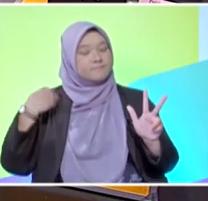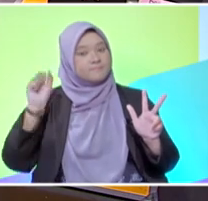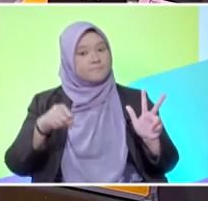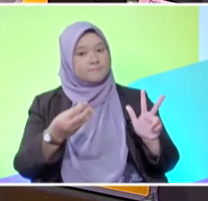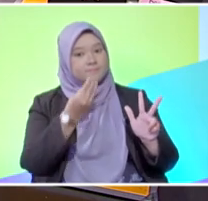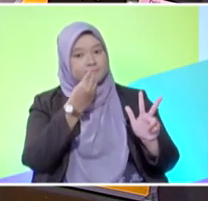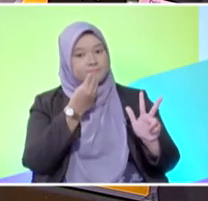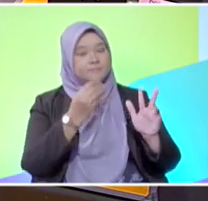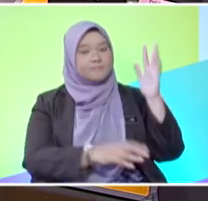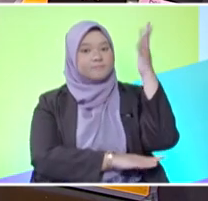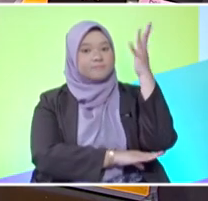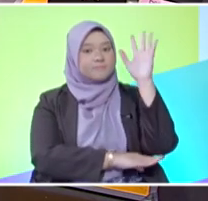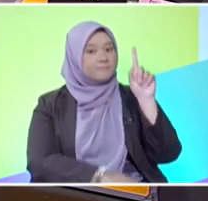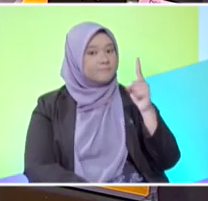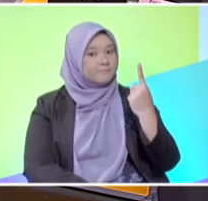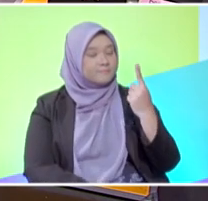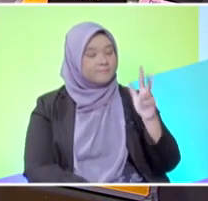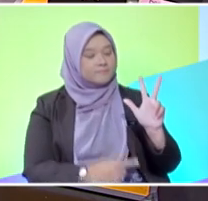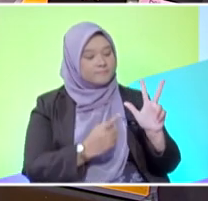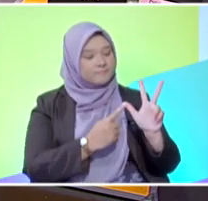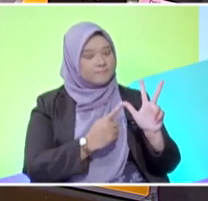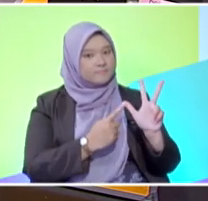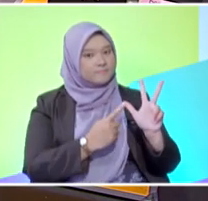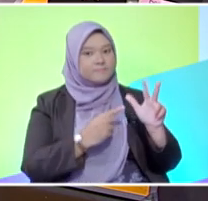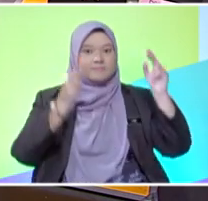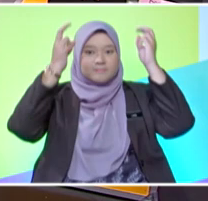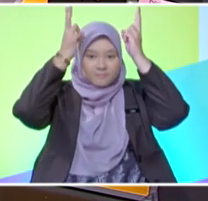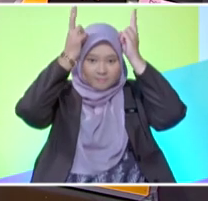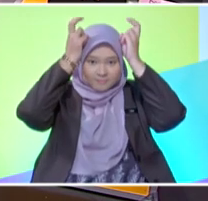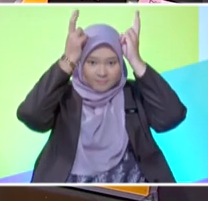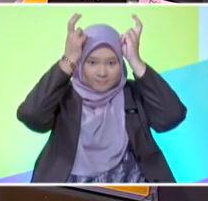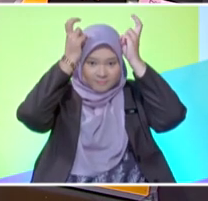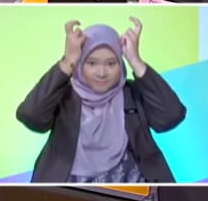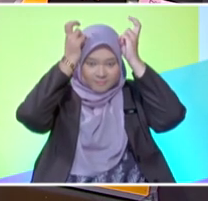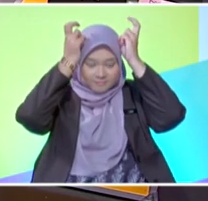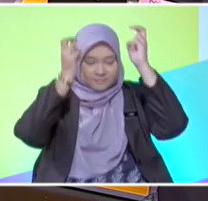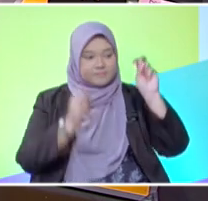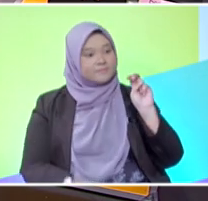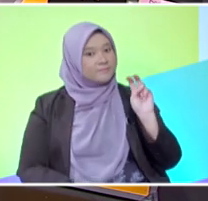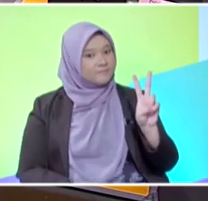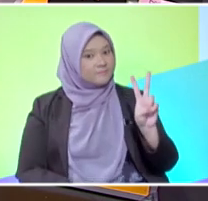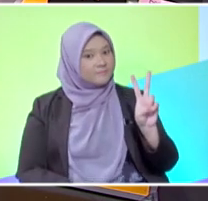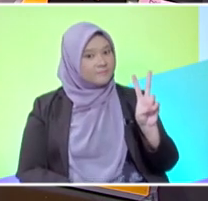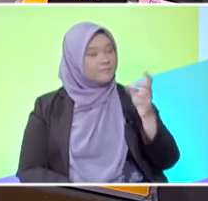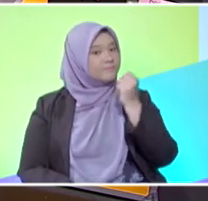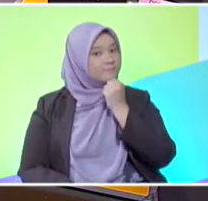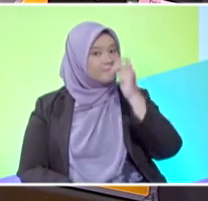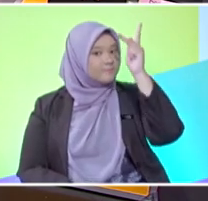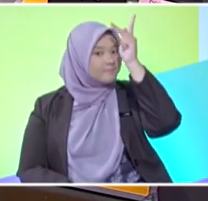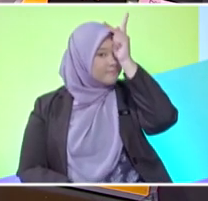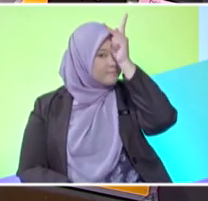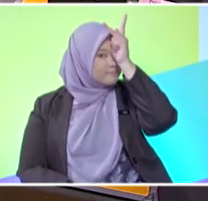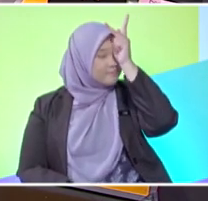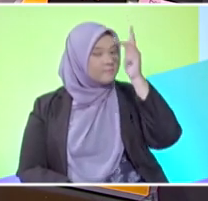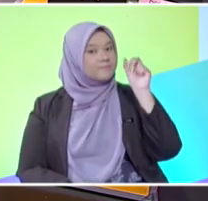empat ibu yang pertama di awal tadi juga disebut anak bahkan loba kambing dimakan rumput zirafah dimakan